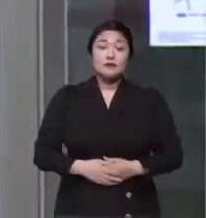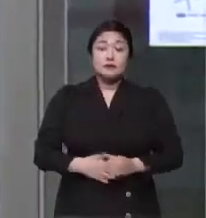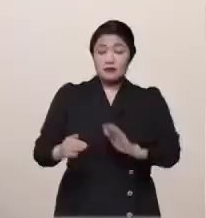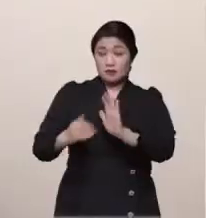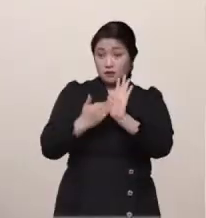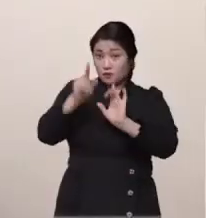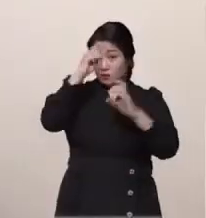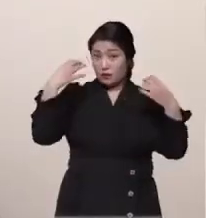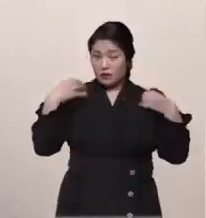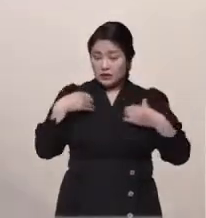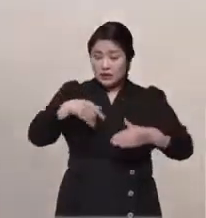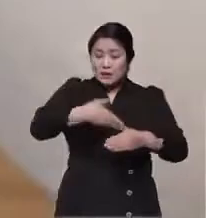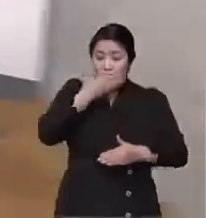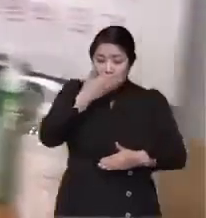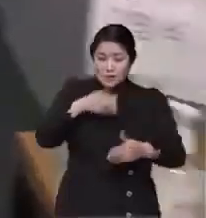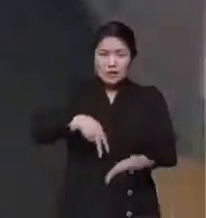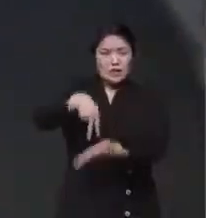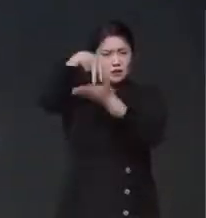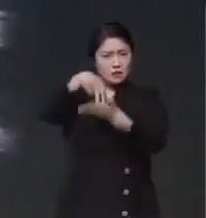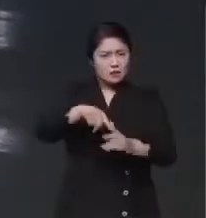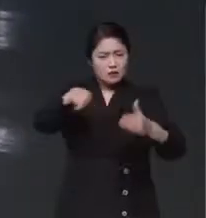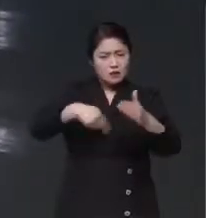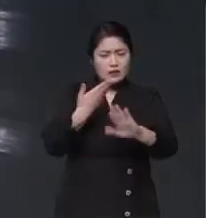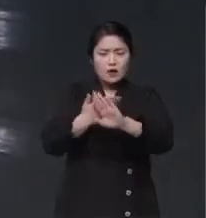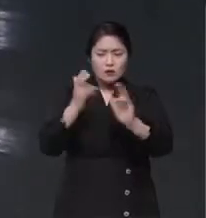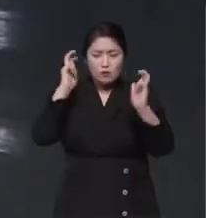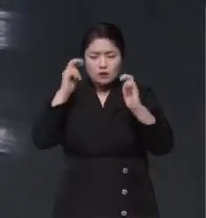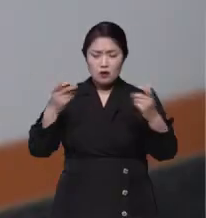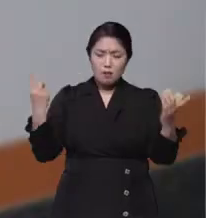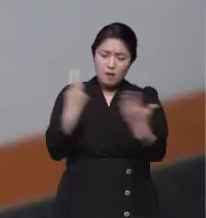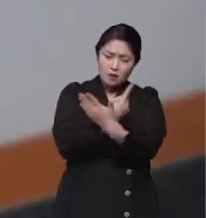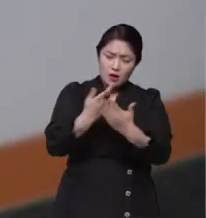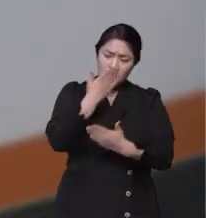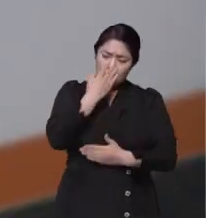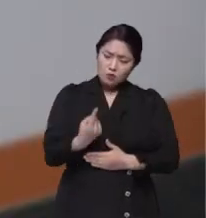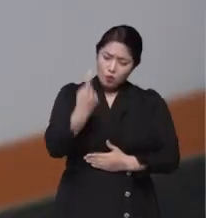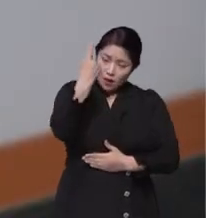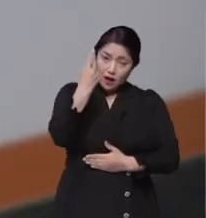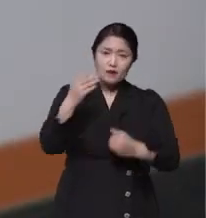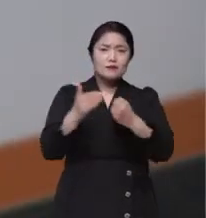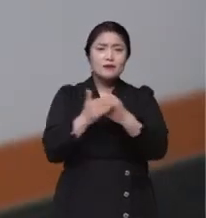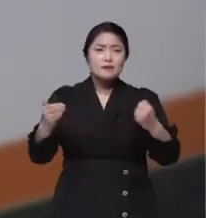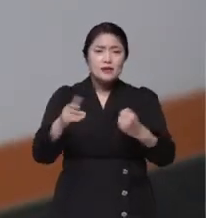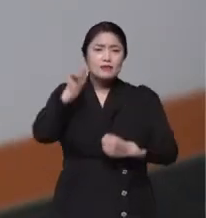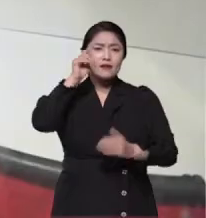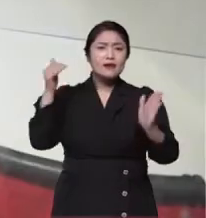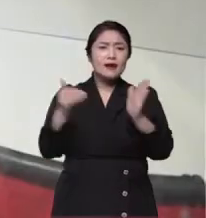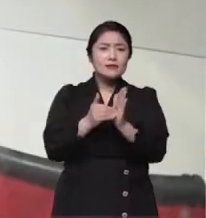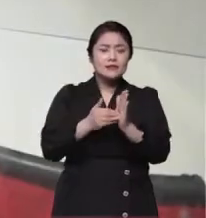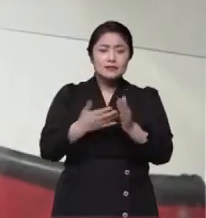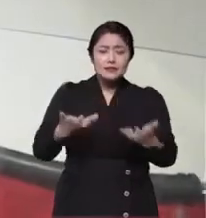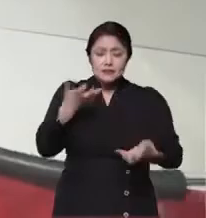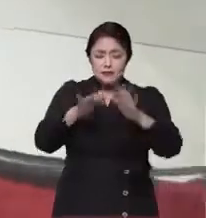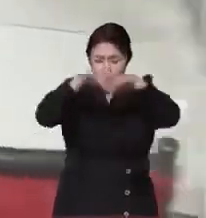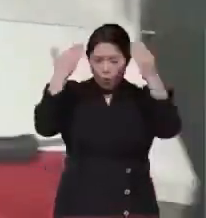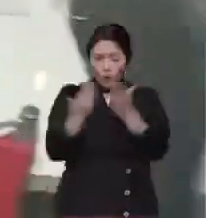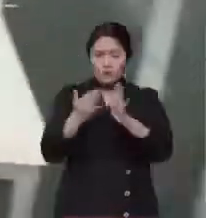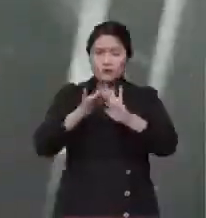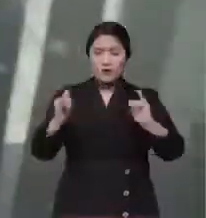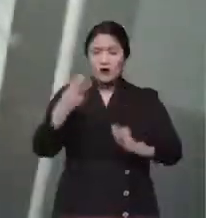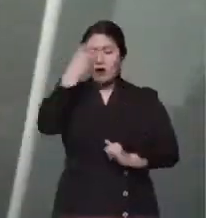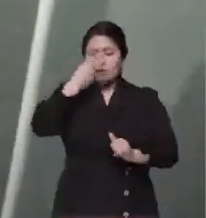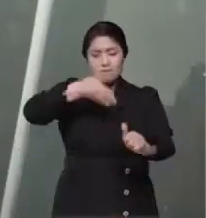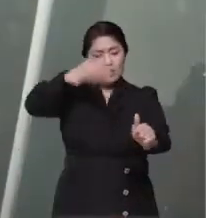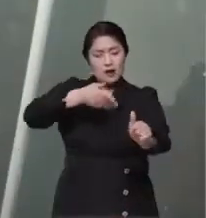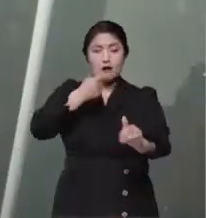방역당국은 구내식당 과 엘리베이터 등에서 다른 업체와 접촉이 있었을 것으로 보고 내일까지 입주 직원 전원 검사를